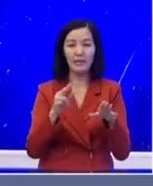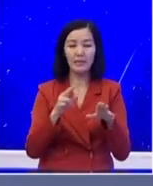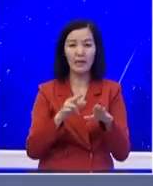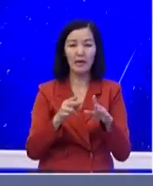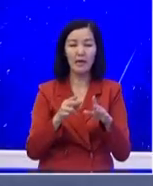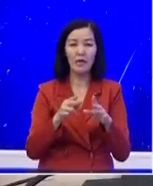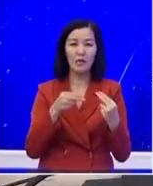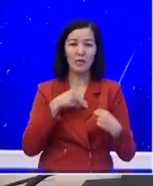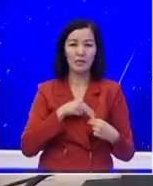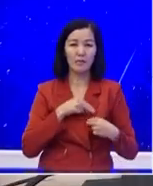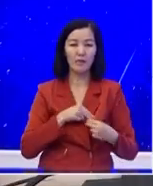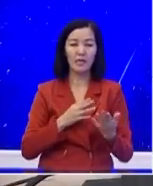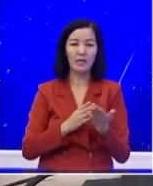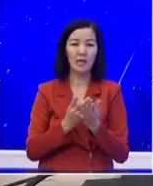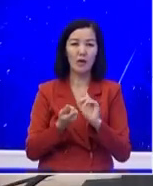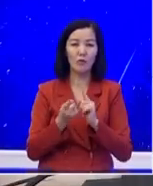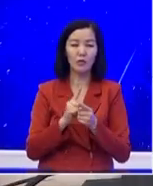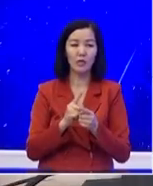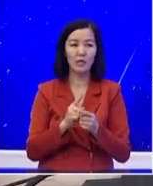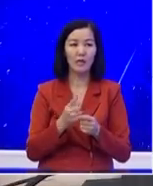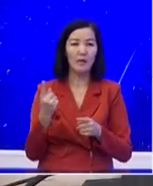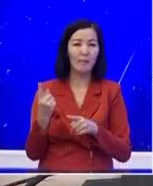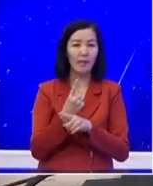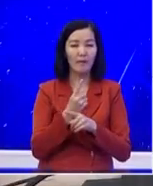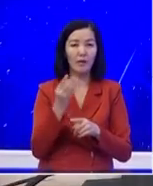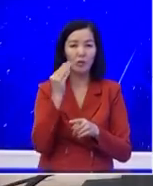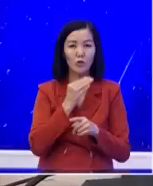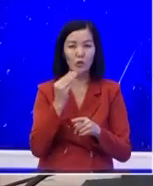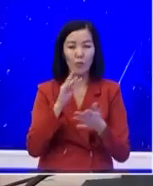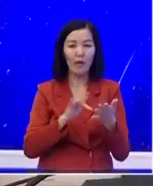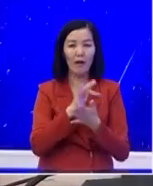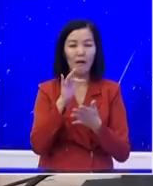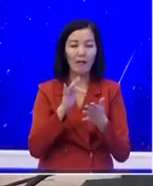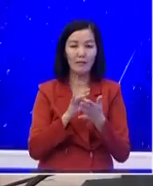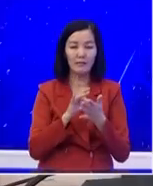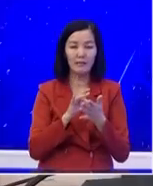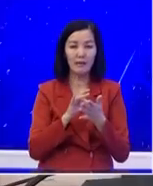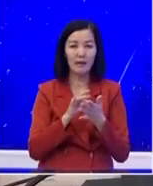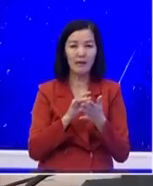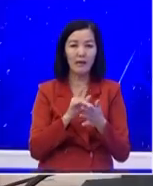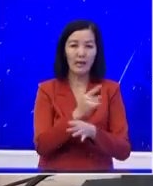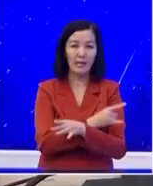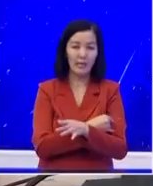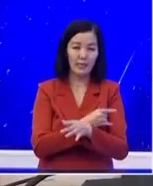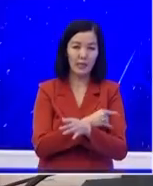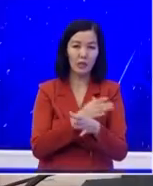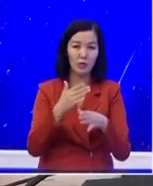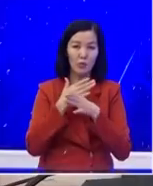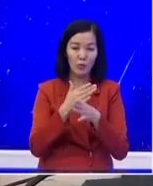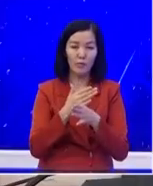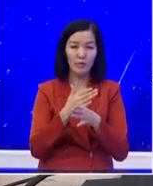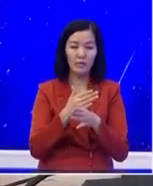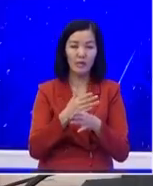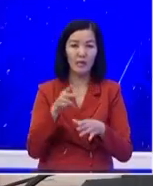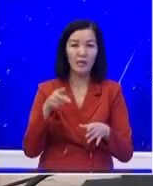киет. Бірінші қызметім атқарған жер мұл Үштөбе қаласы. Сол жерде кезекшін көмекшісі қызмет атқардым. Одан 2012-де